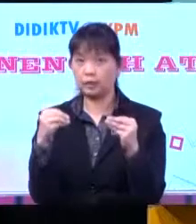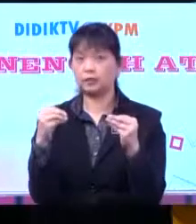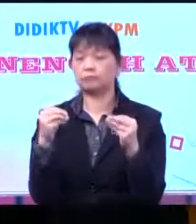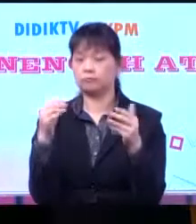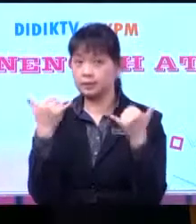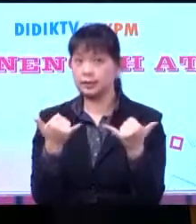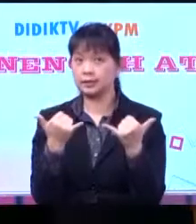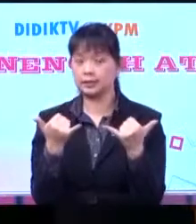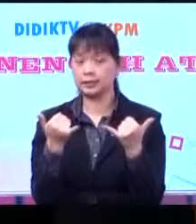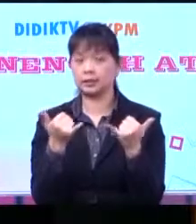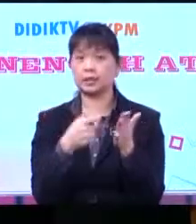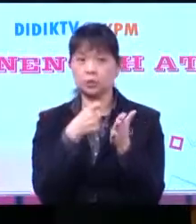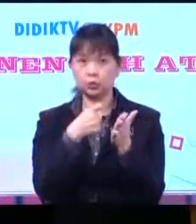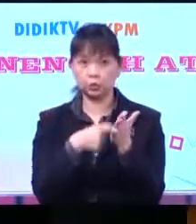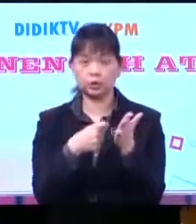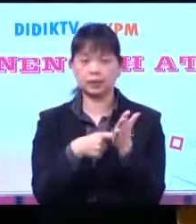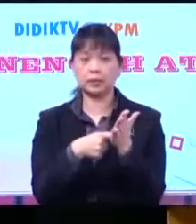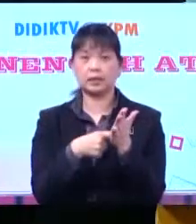mesti berfungsi